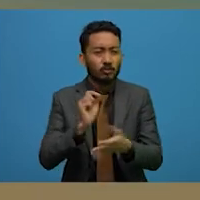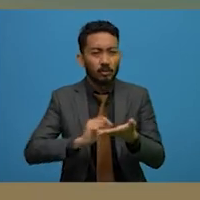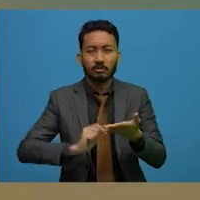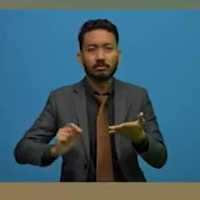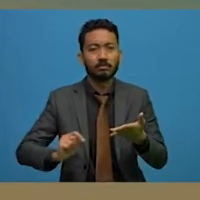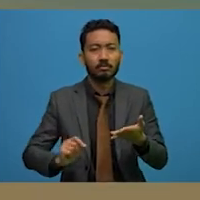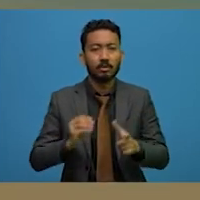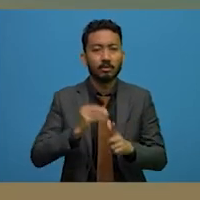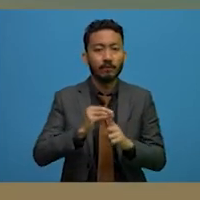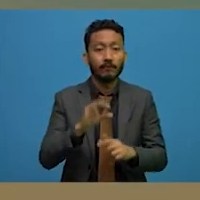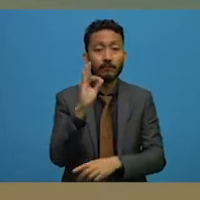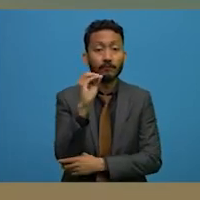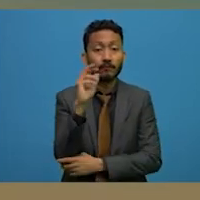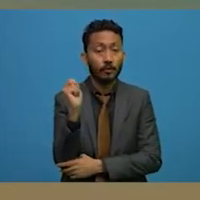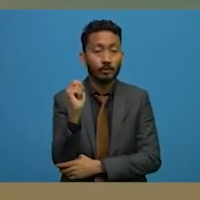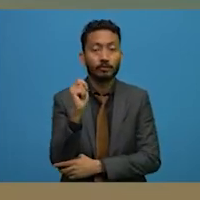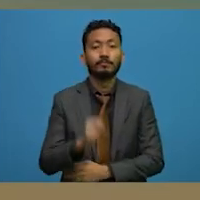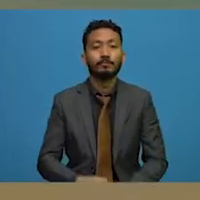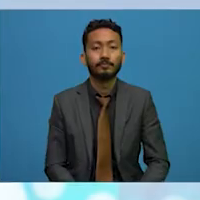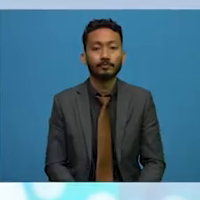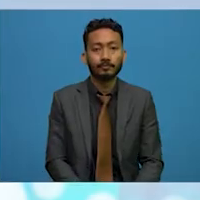font yang dapat menyalurkan maklumat.